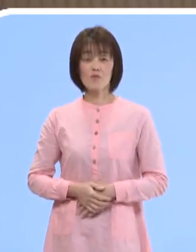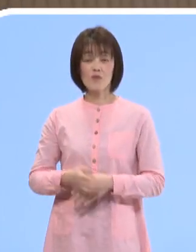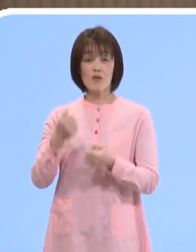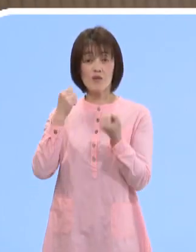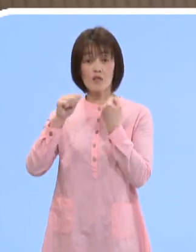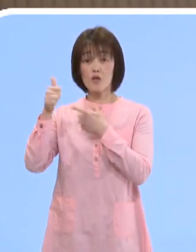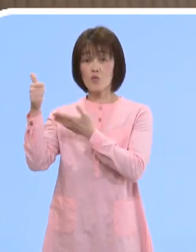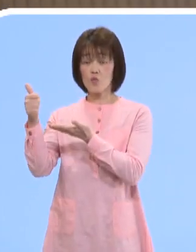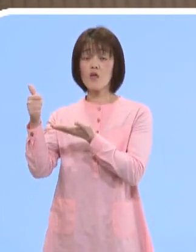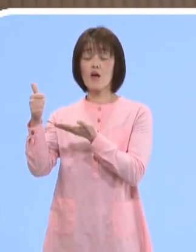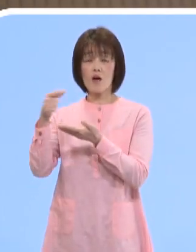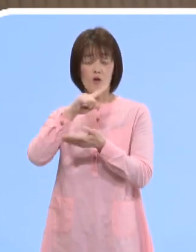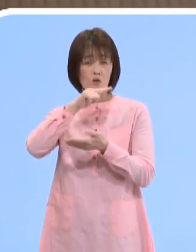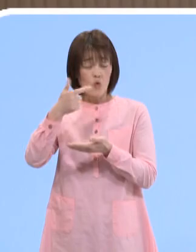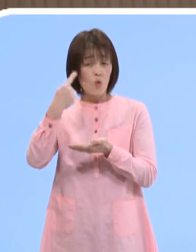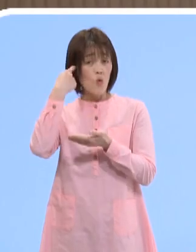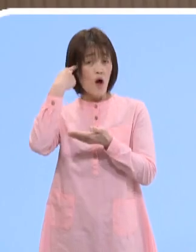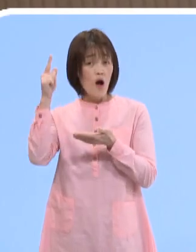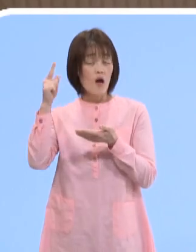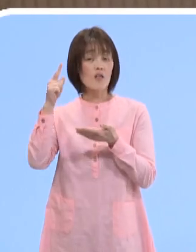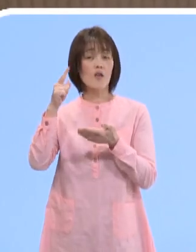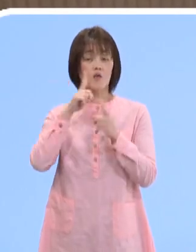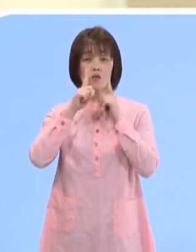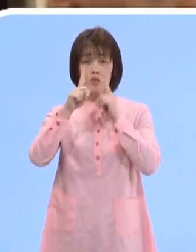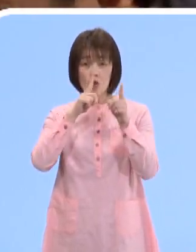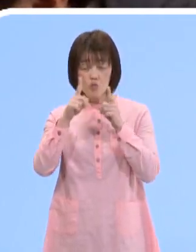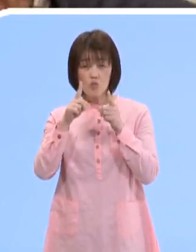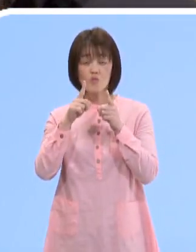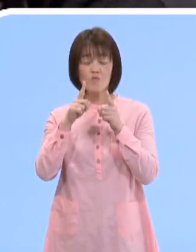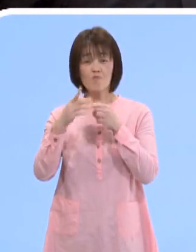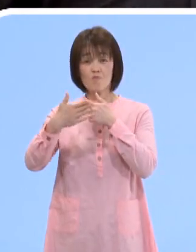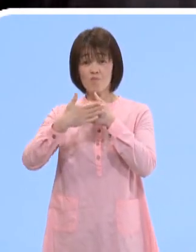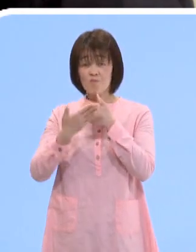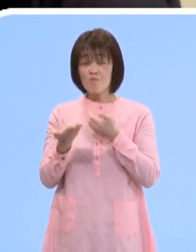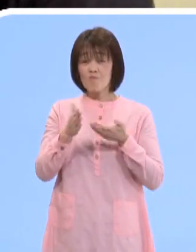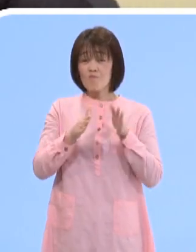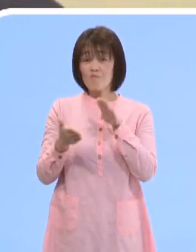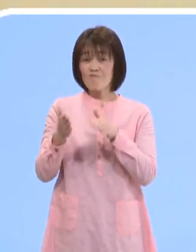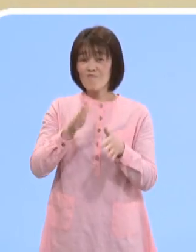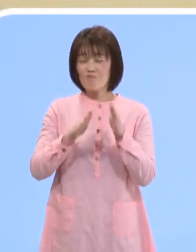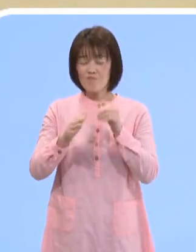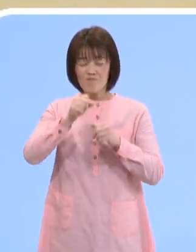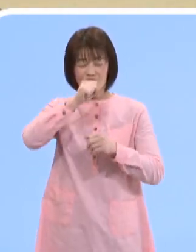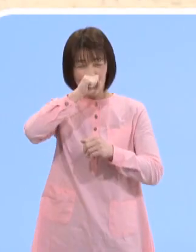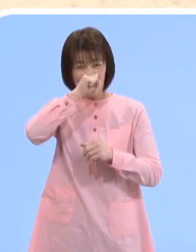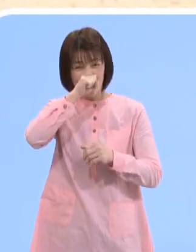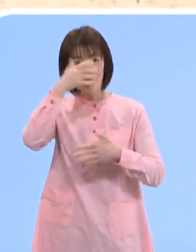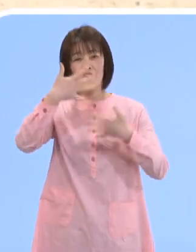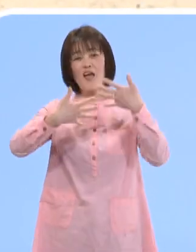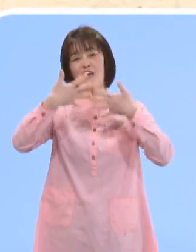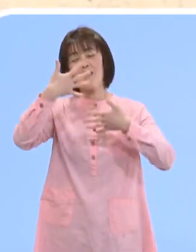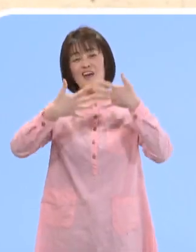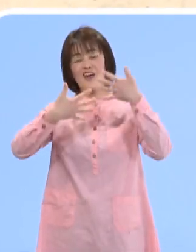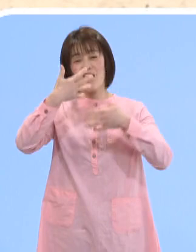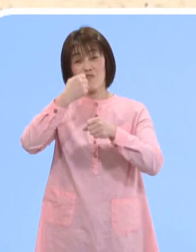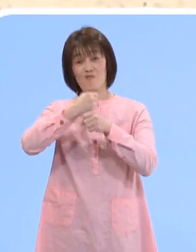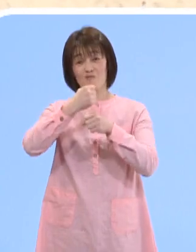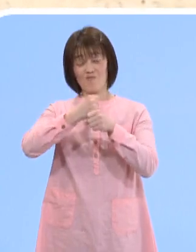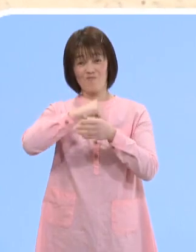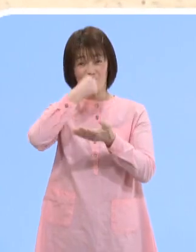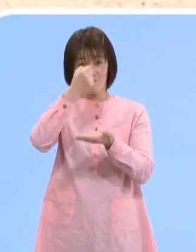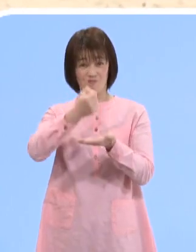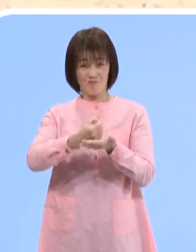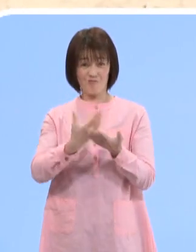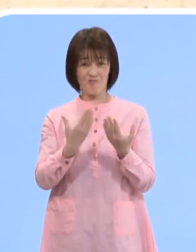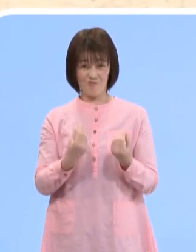笹野さんがいろいろアイデア出してくれたりとか、うん、セリフとかも手を加えてくれはって、うん、まあ、本当にいい感じ の作品になったん